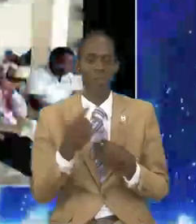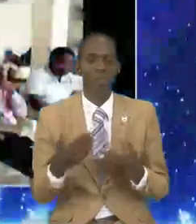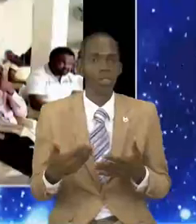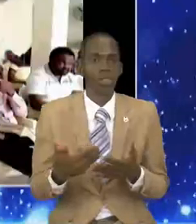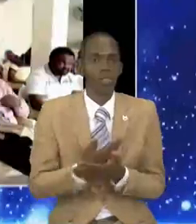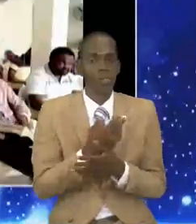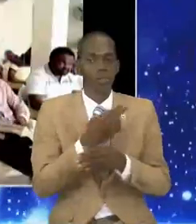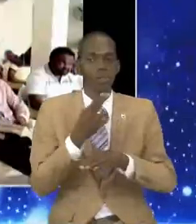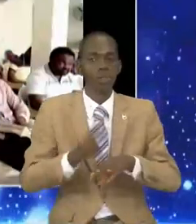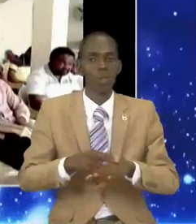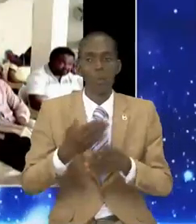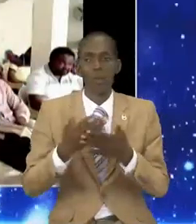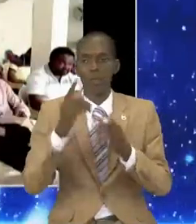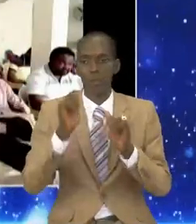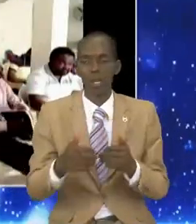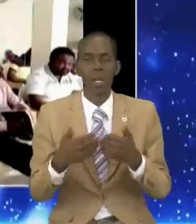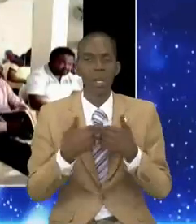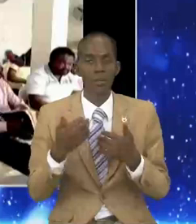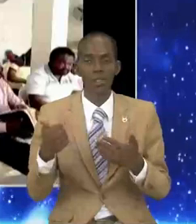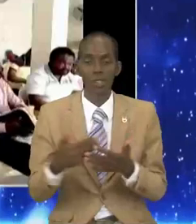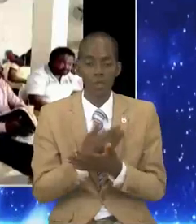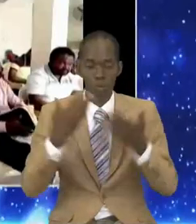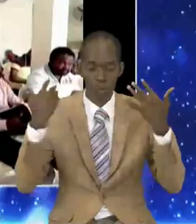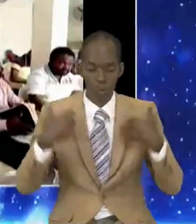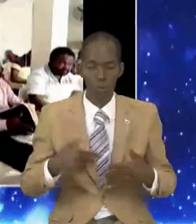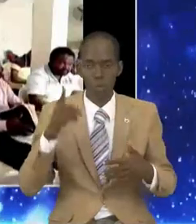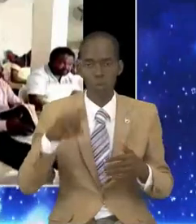et à revêtir l'homme nouveau avant de pouvoir